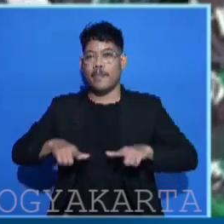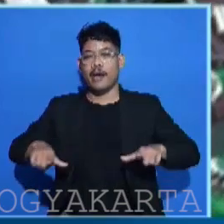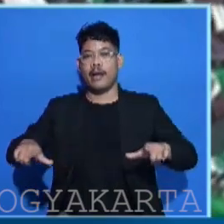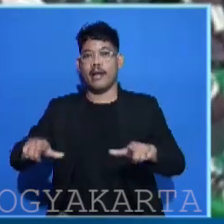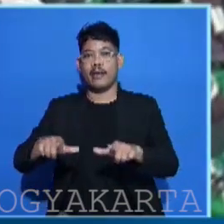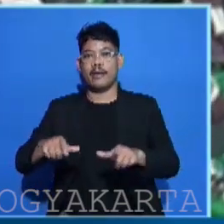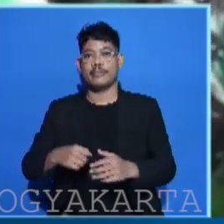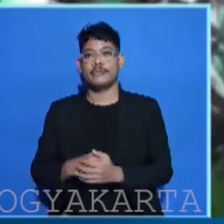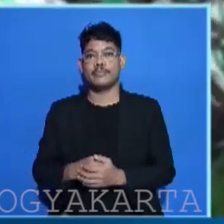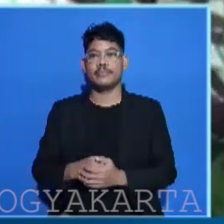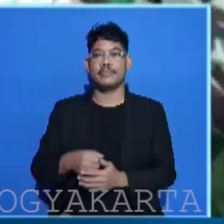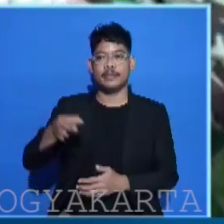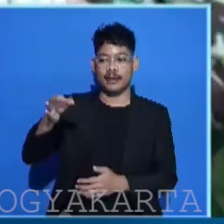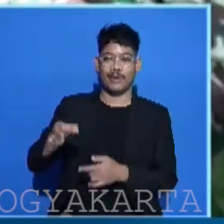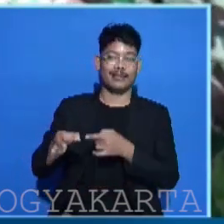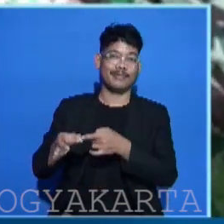dengan penyerahan alat kerja.